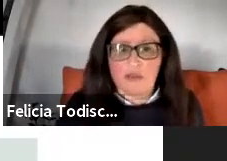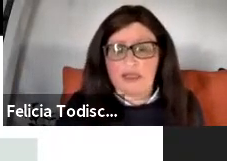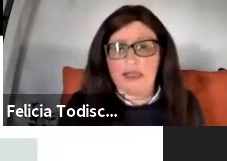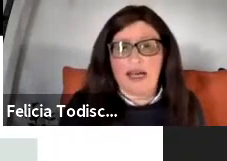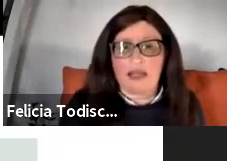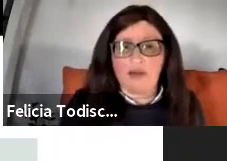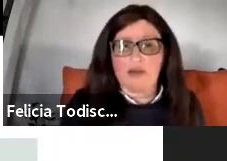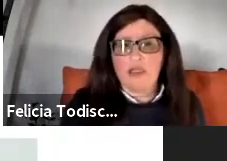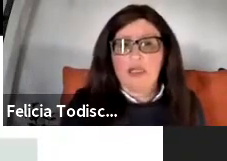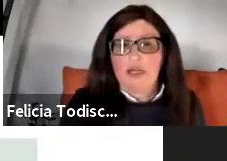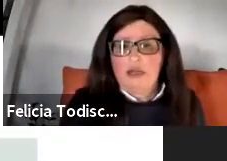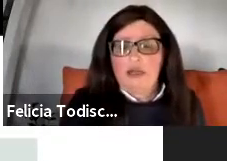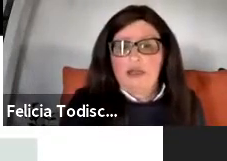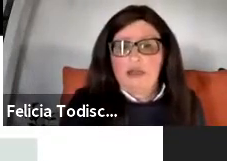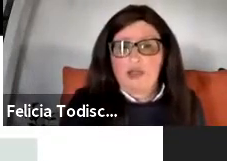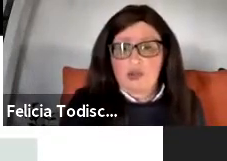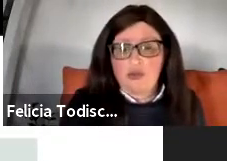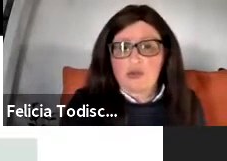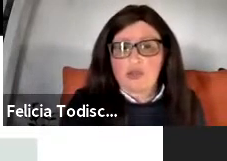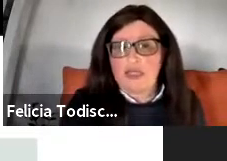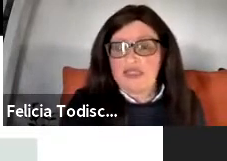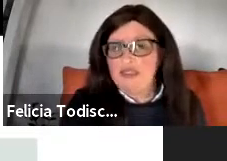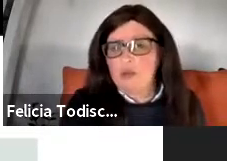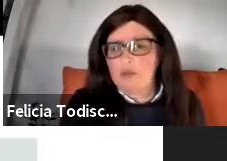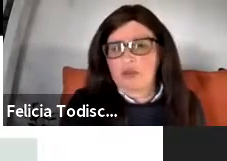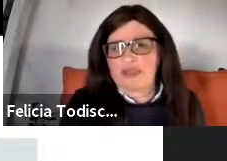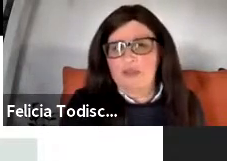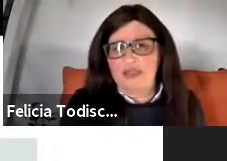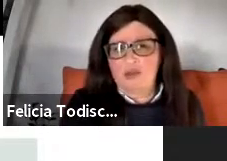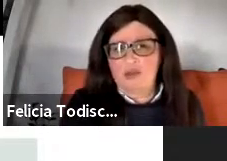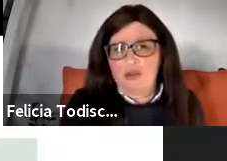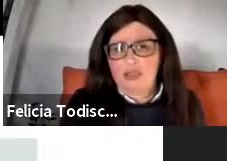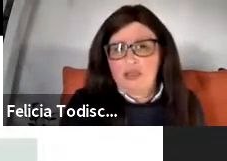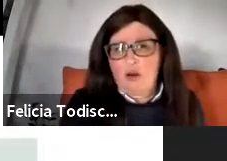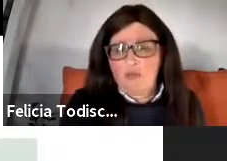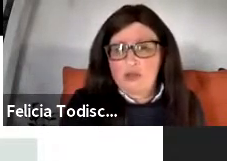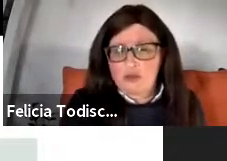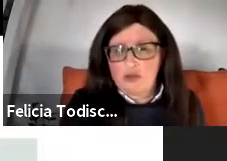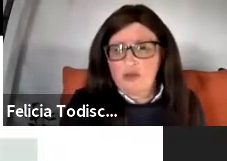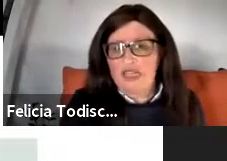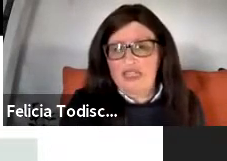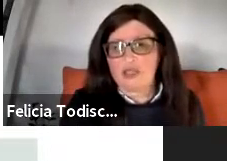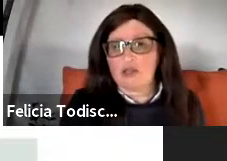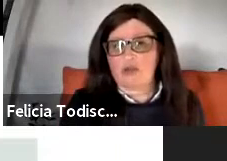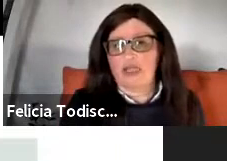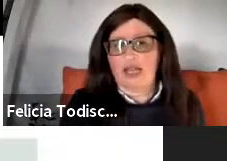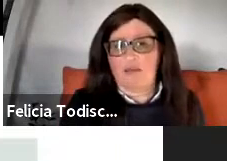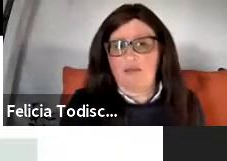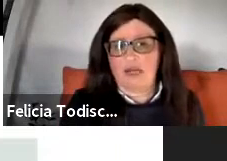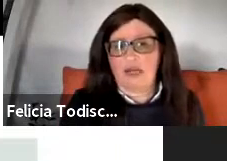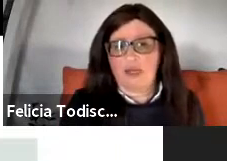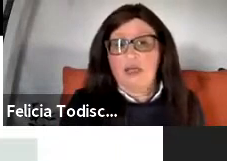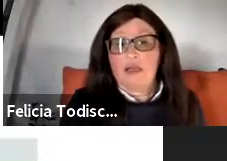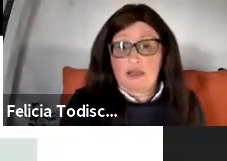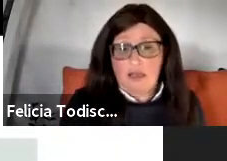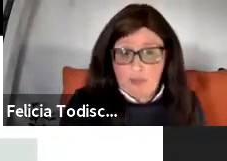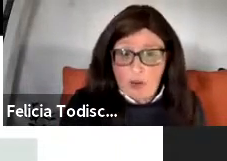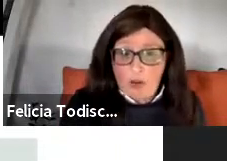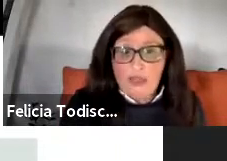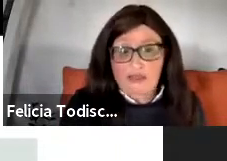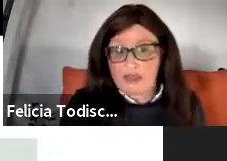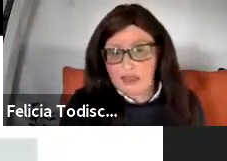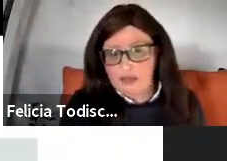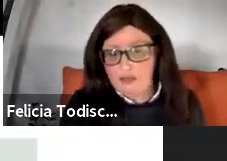i suggerimenti che danno ci sono suggerimenti di comportamento. Ho bisogno di leggerti sulle labbra.